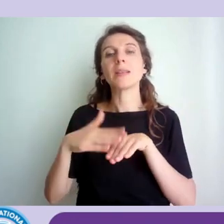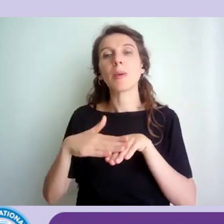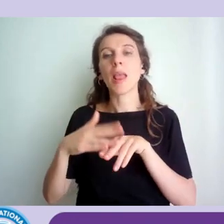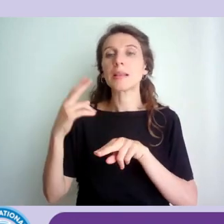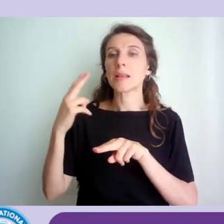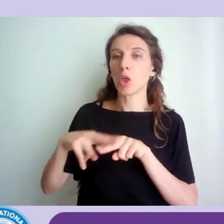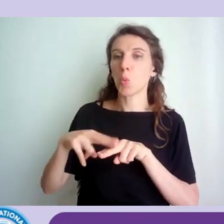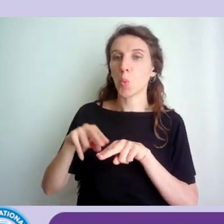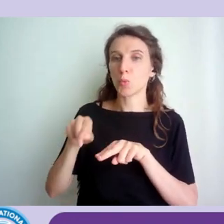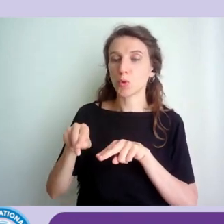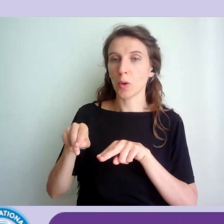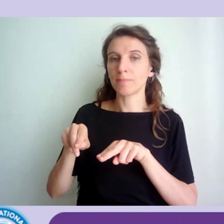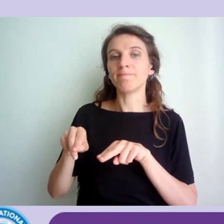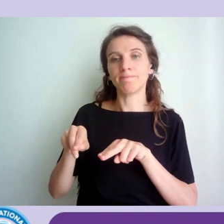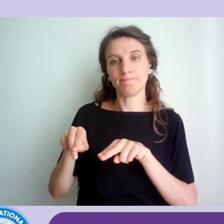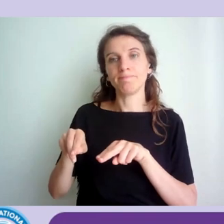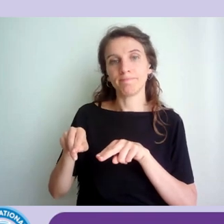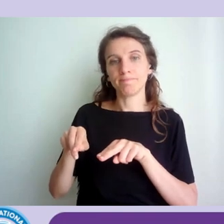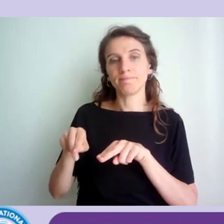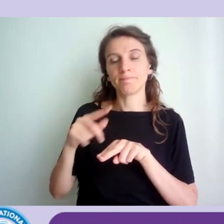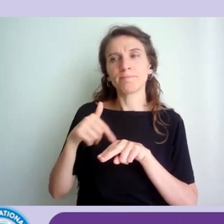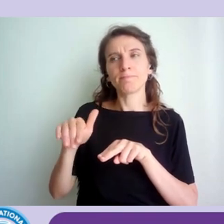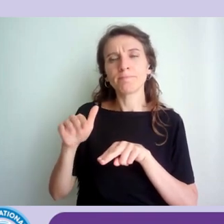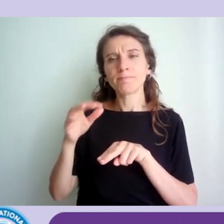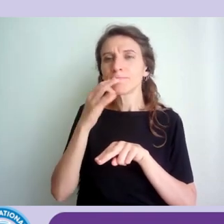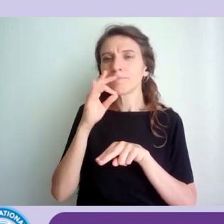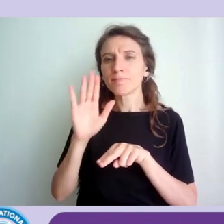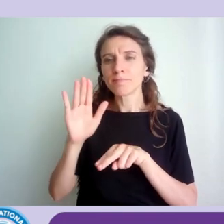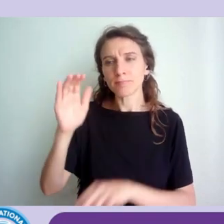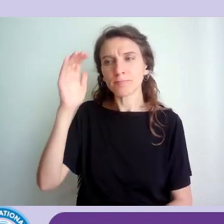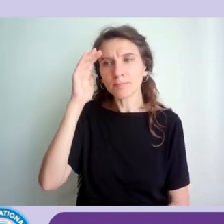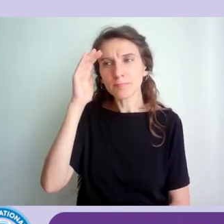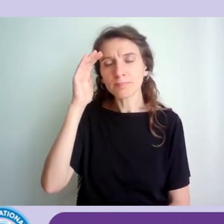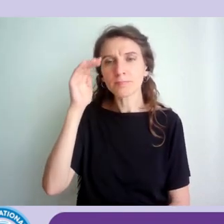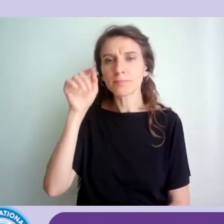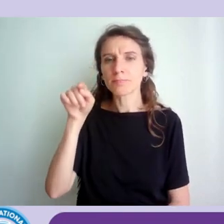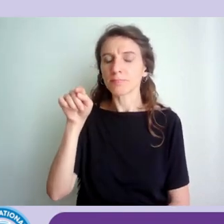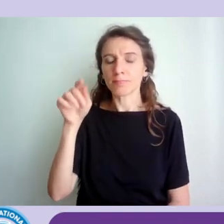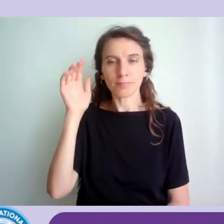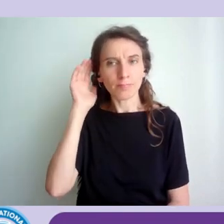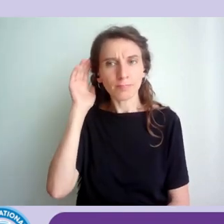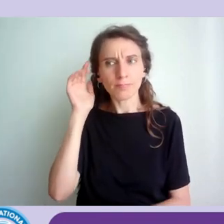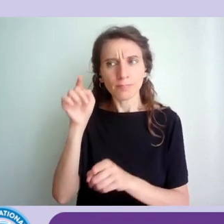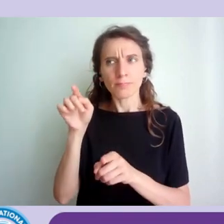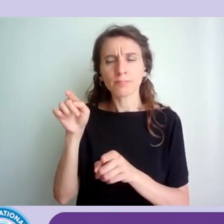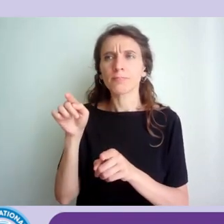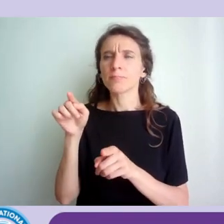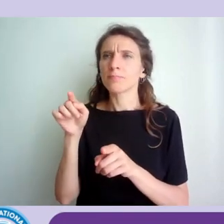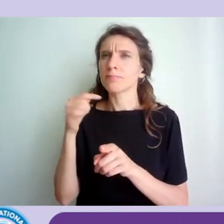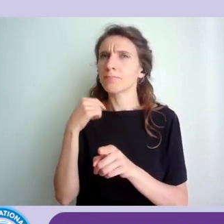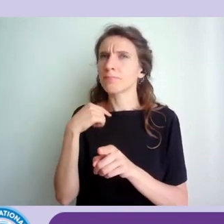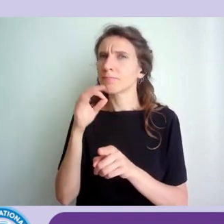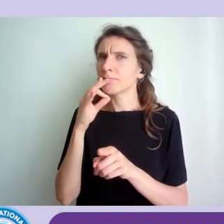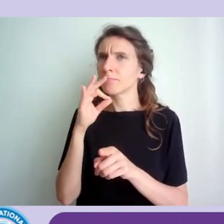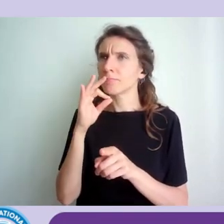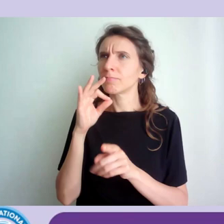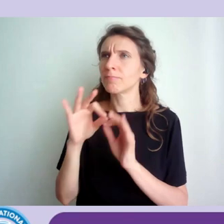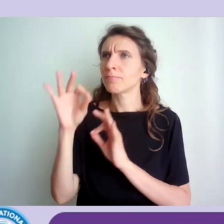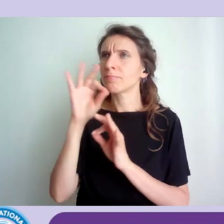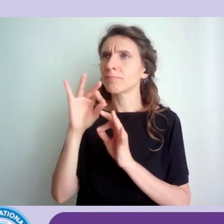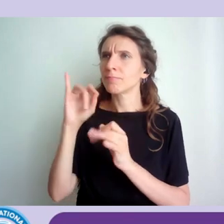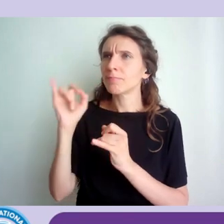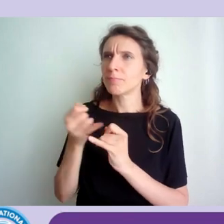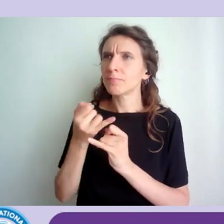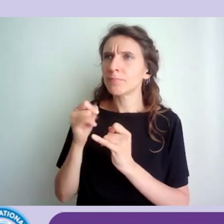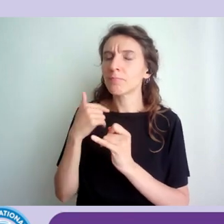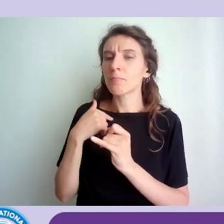ascoltando ascoltando come dire la sua relazione ascoltando la sua disamina mi è venuto in mente per esempio